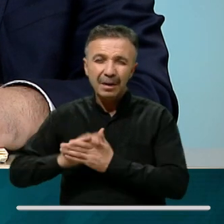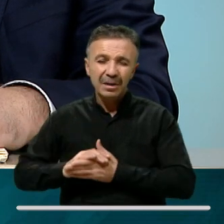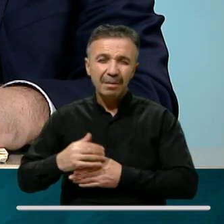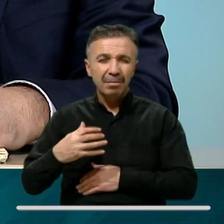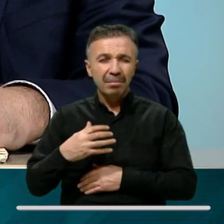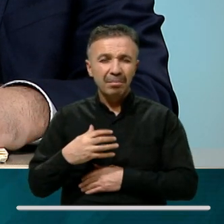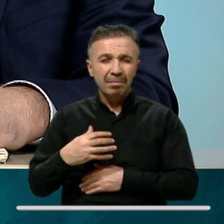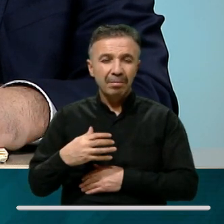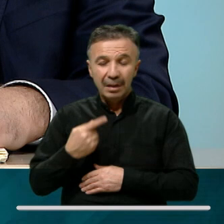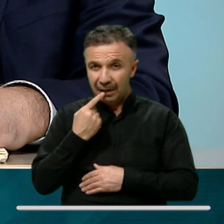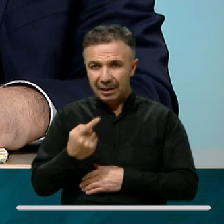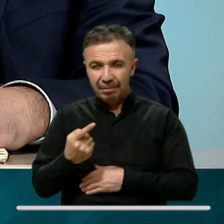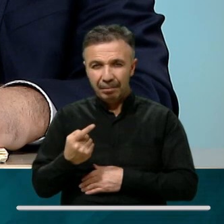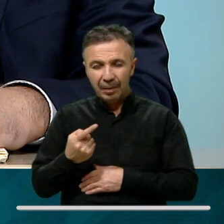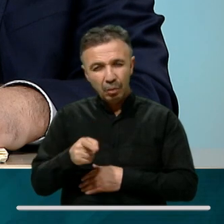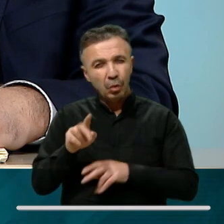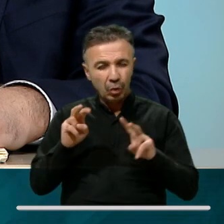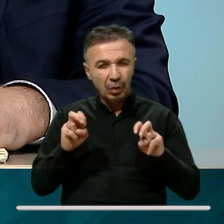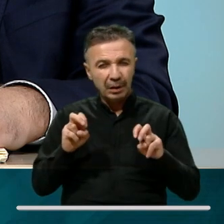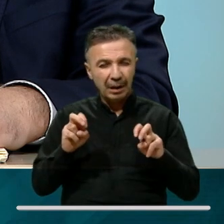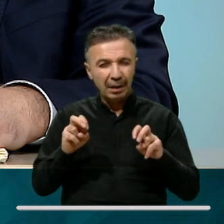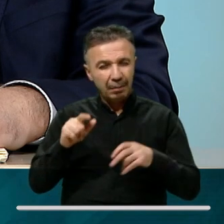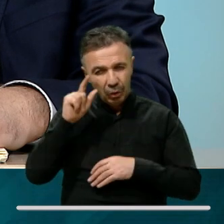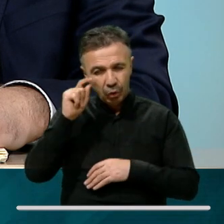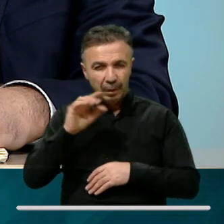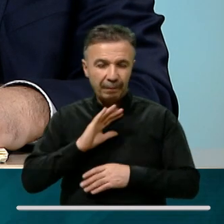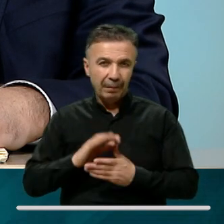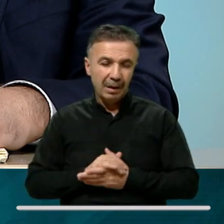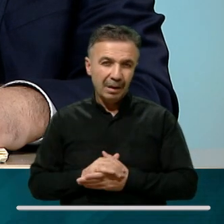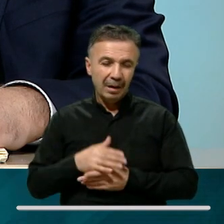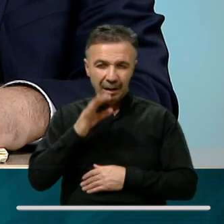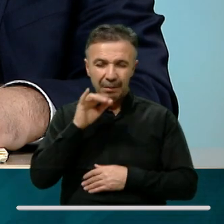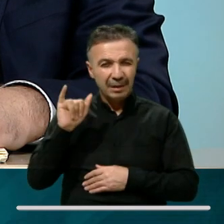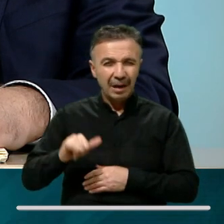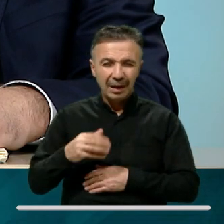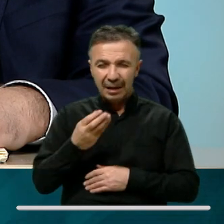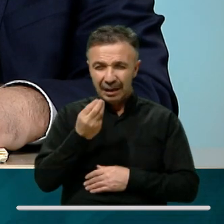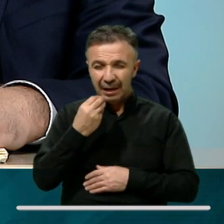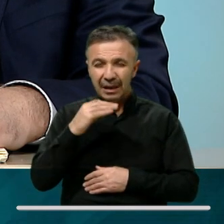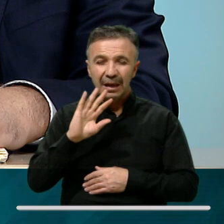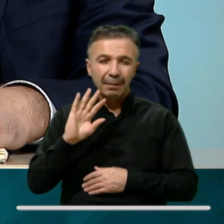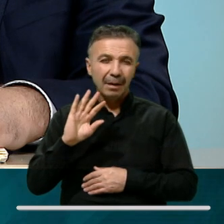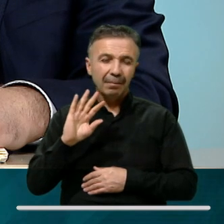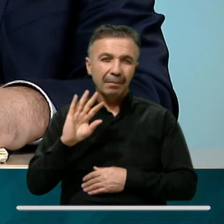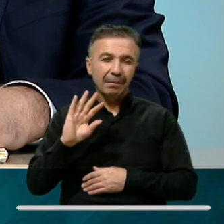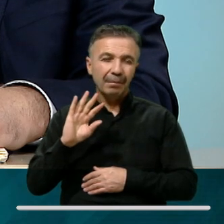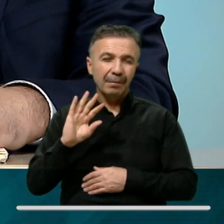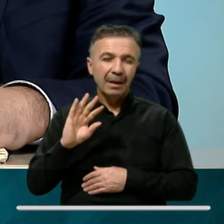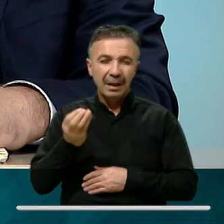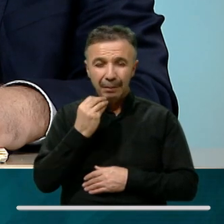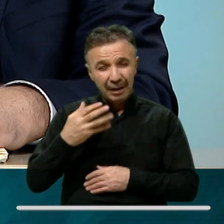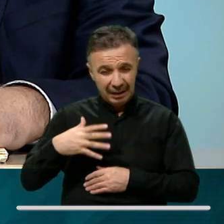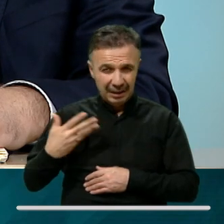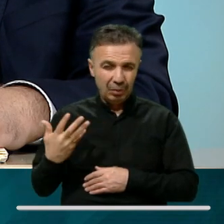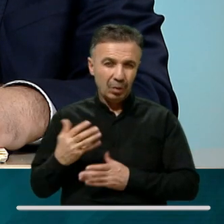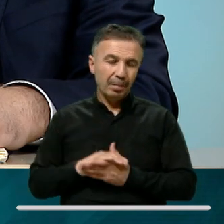Devşireceğim dedim. Bu konuda benim biraz tereddütüm var. Yani kimsenin hakkını yemek istemiyorum. Yani bir zarar ettiniz mi peki Abdullah Bey?